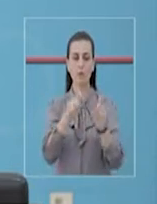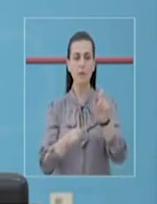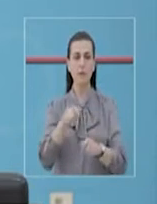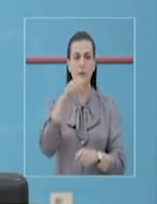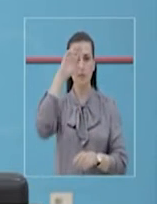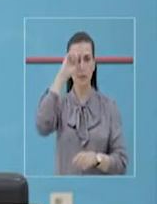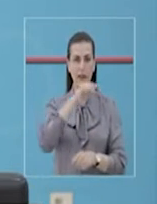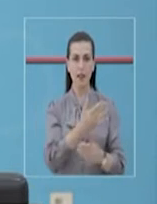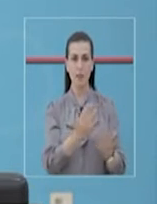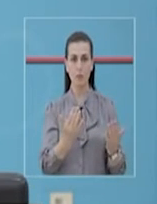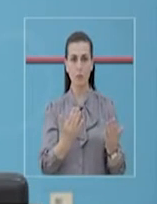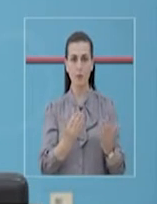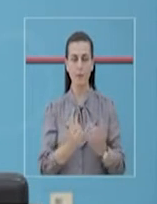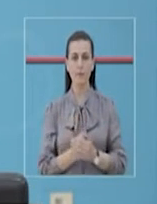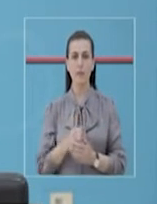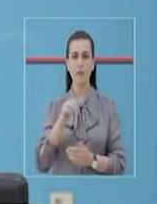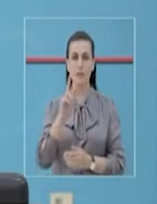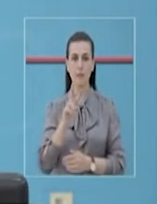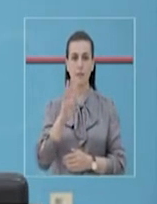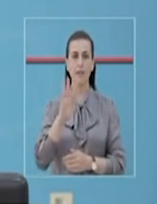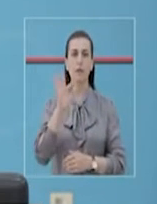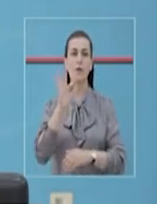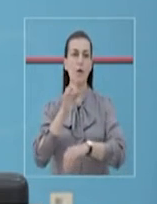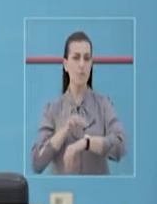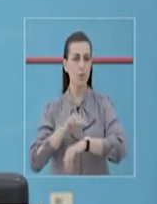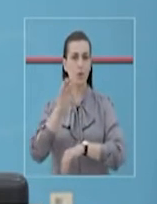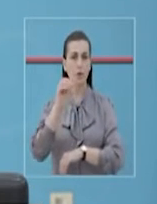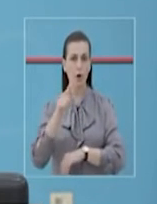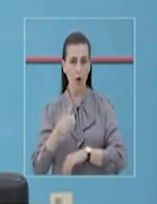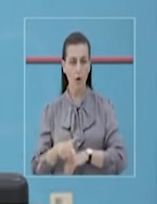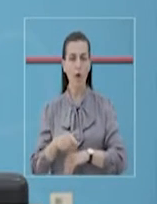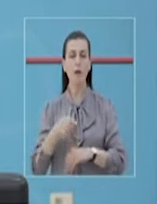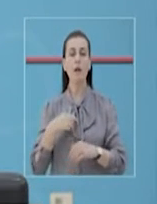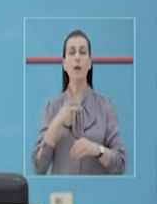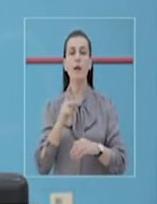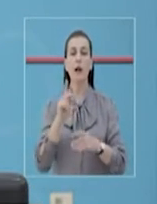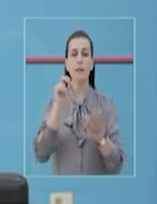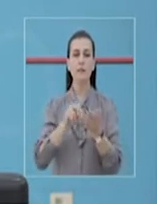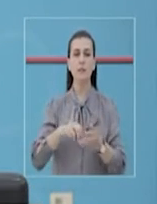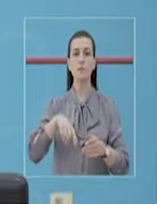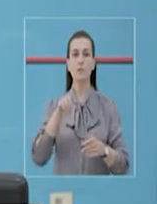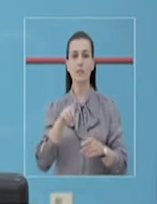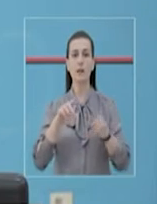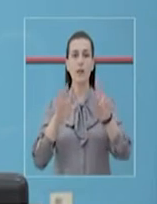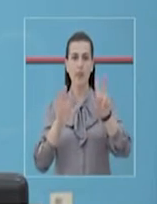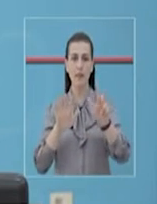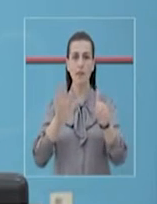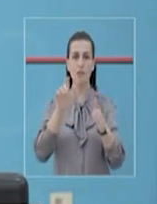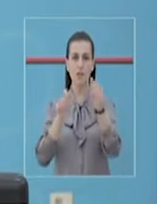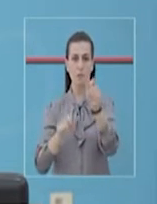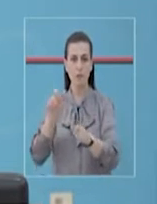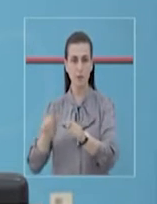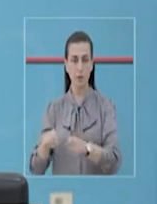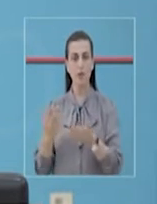hospitalizuara. Gjatë 24 orëve të fundit, janë testuar 186 qytetarë, si të dyshuar të prekur me